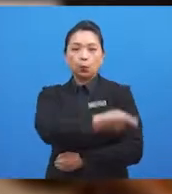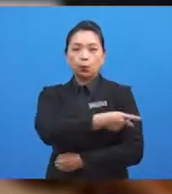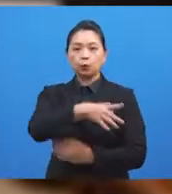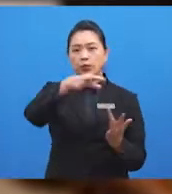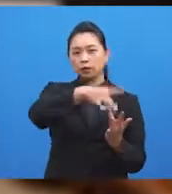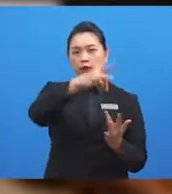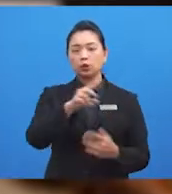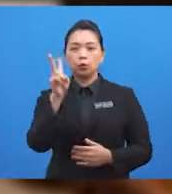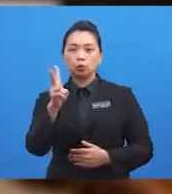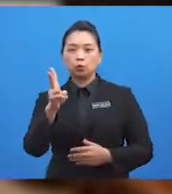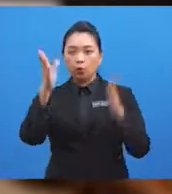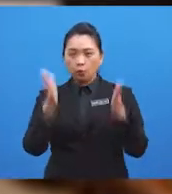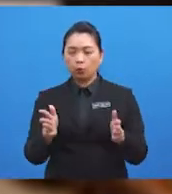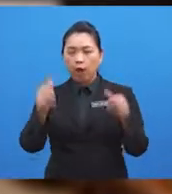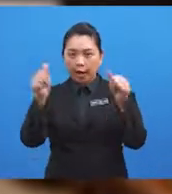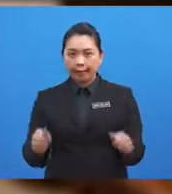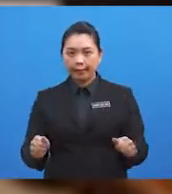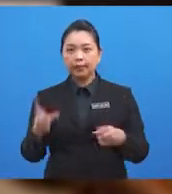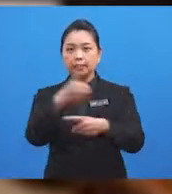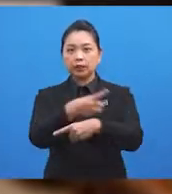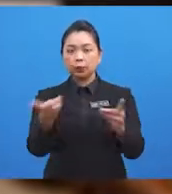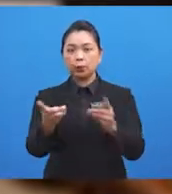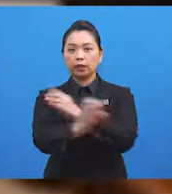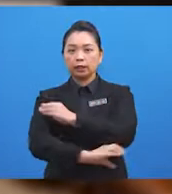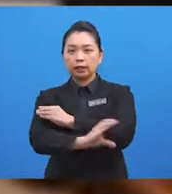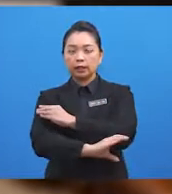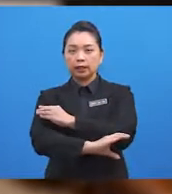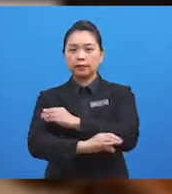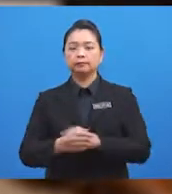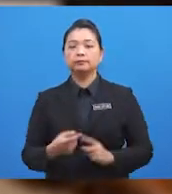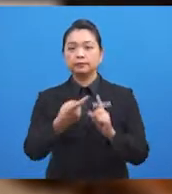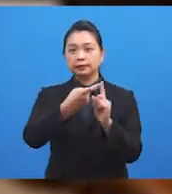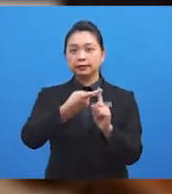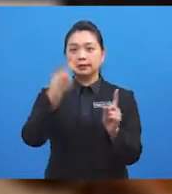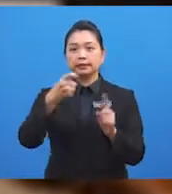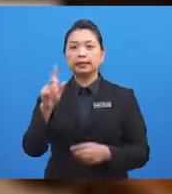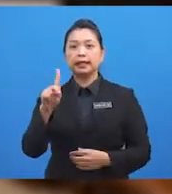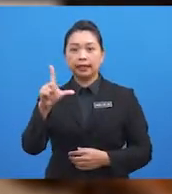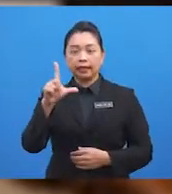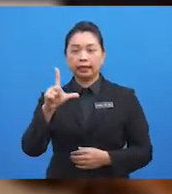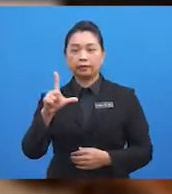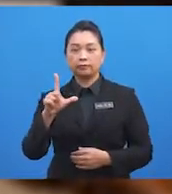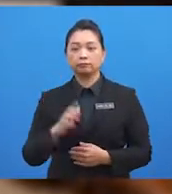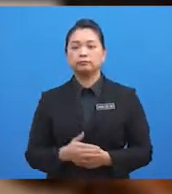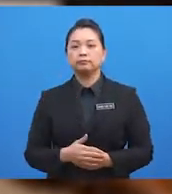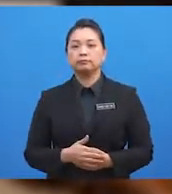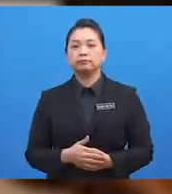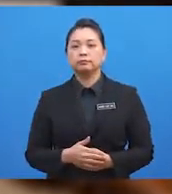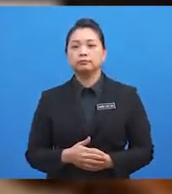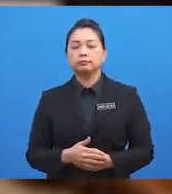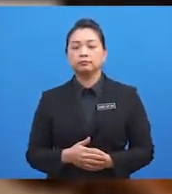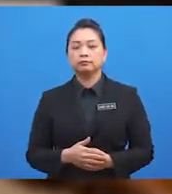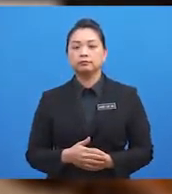dua orang ahli Dewan Negara dari wilayah Persekutuan Kuala Lumpur, masing-masing seorang